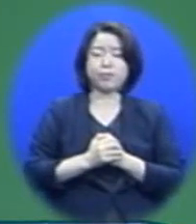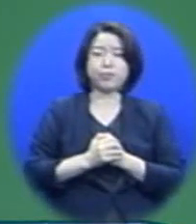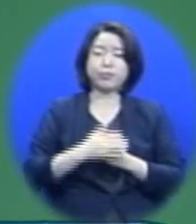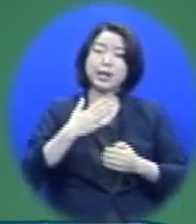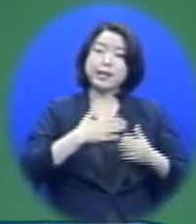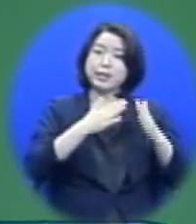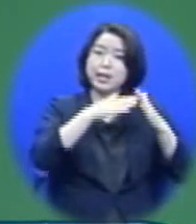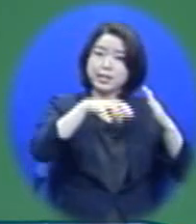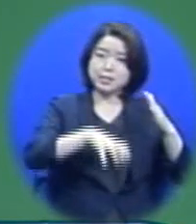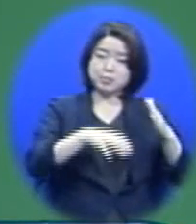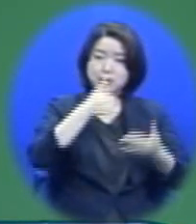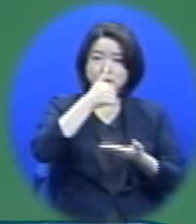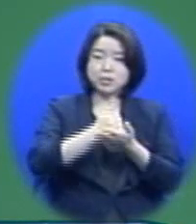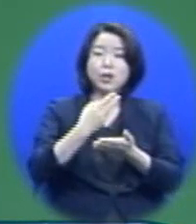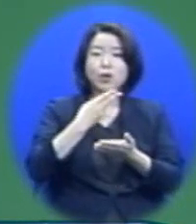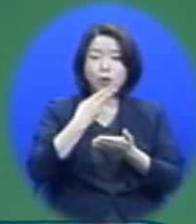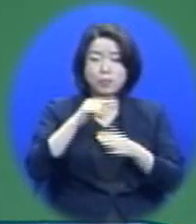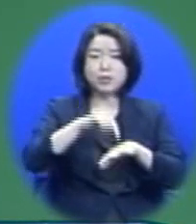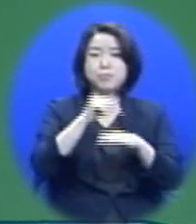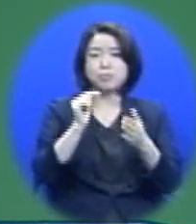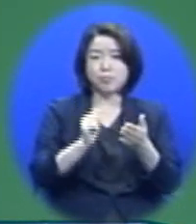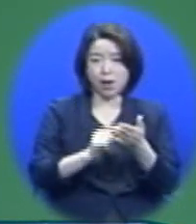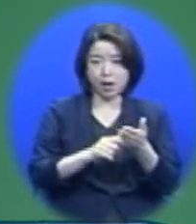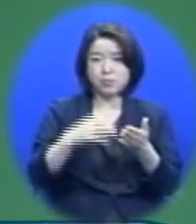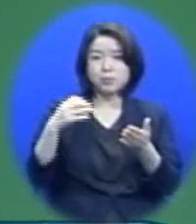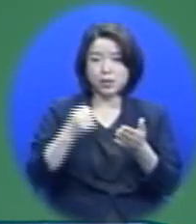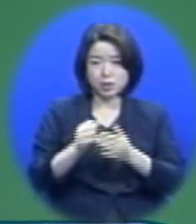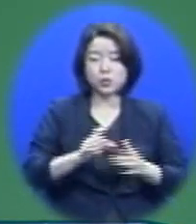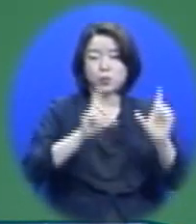없는 마음으로 살렵니다.